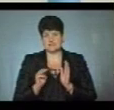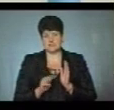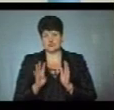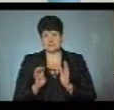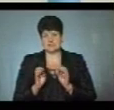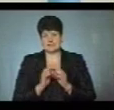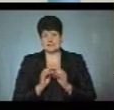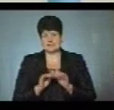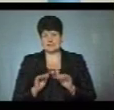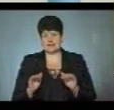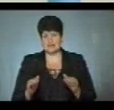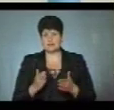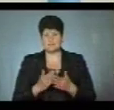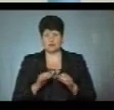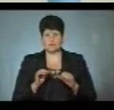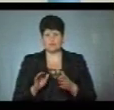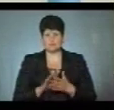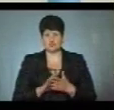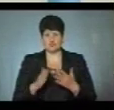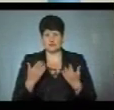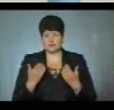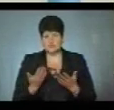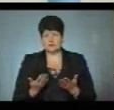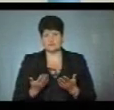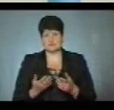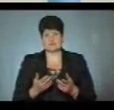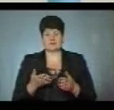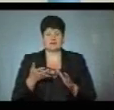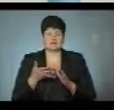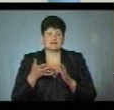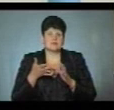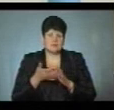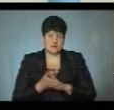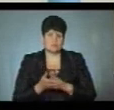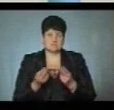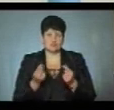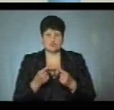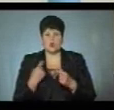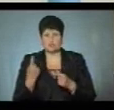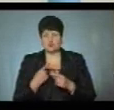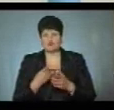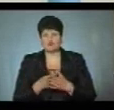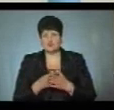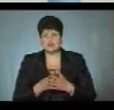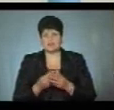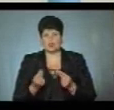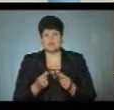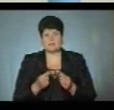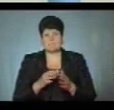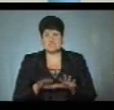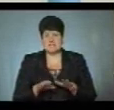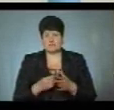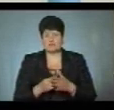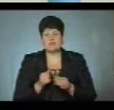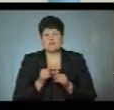62 410 дітей, які мають право на безкоштовний відпочинок. Звичайно, що ми за кошти обласного бюджету чи там за кошти місцевих бюджетів і державного